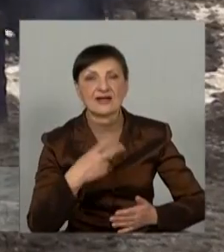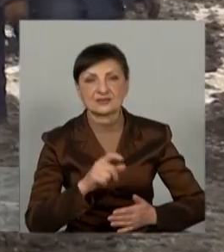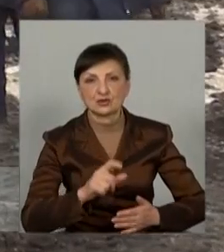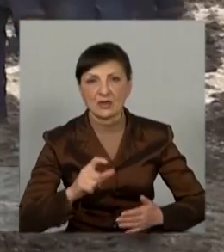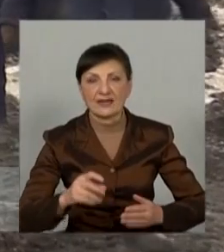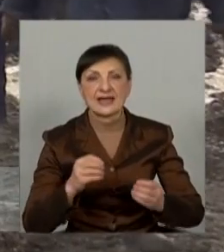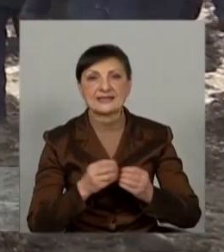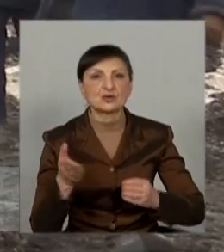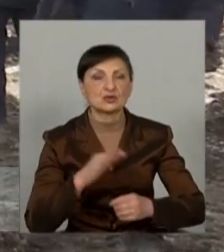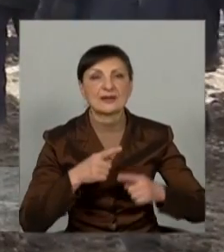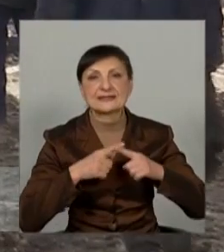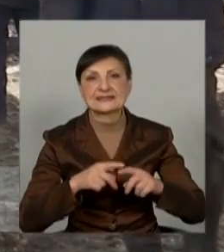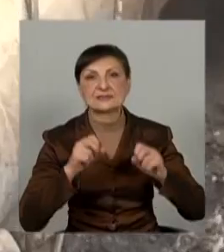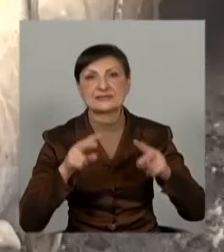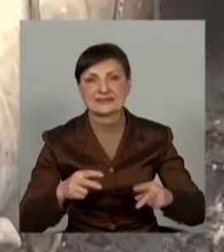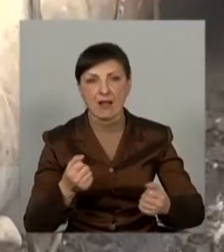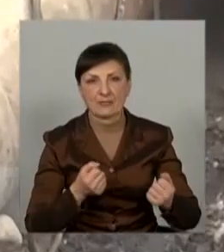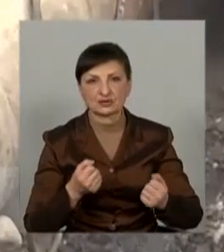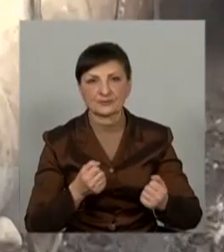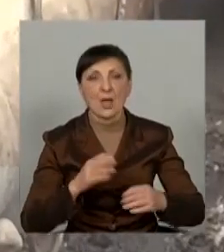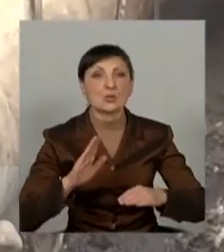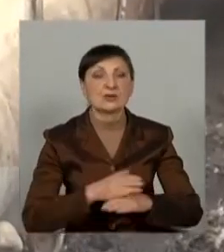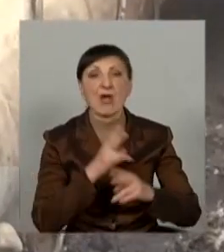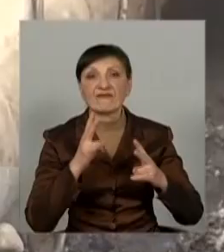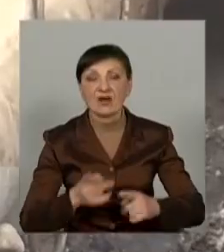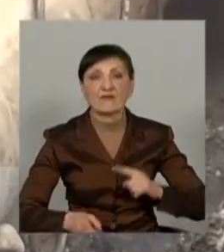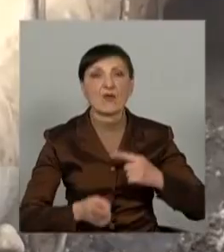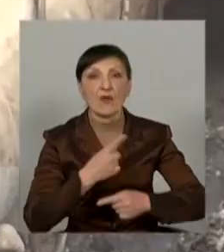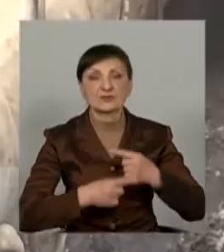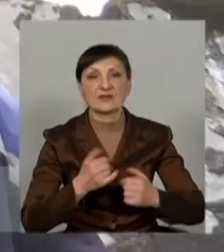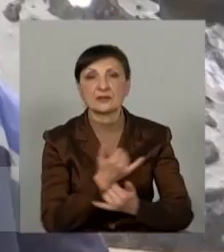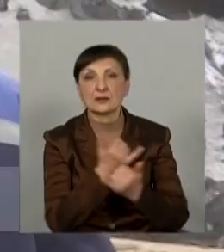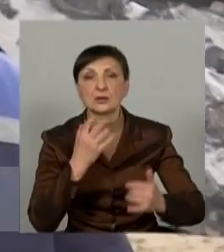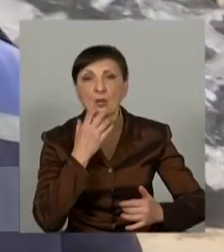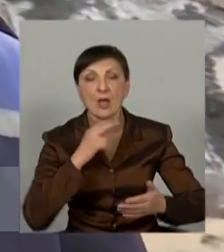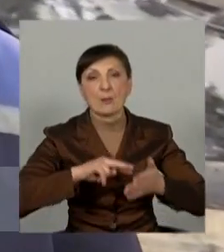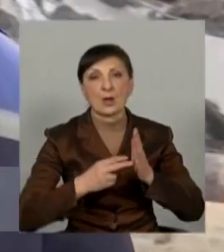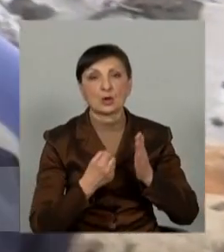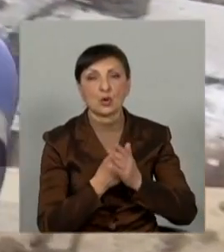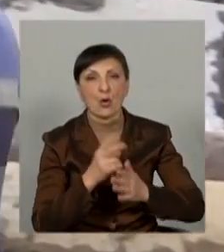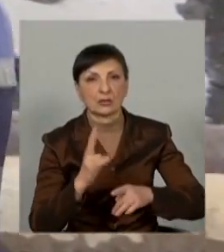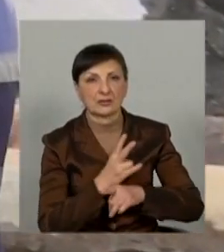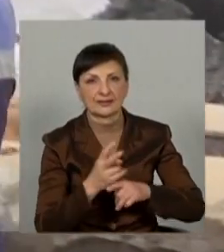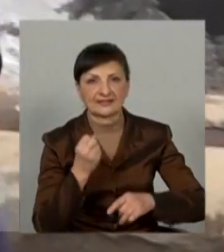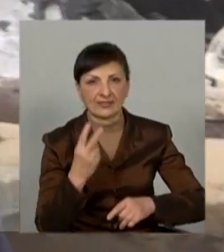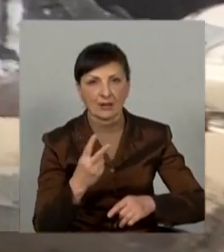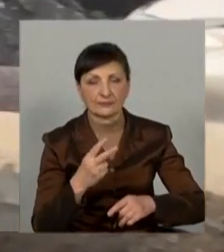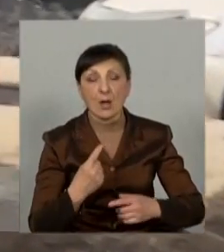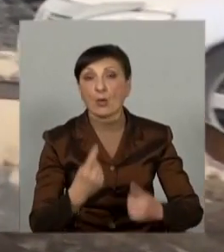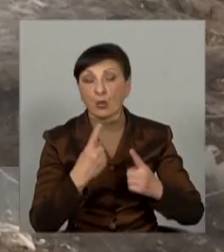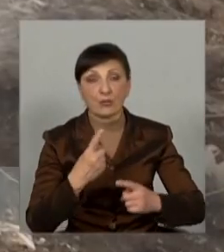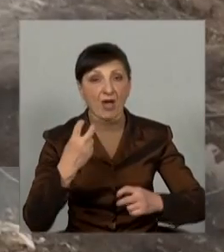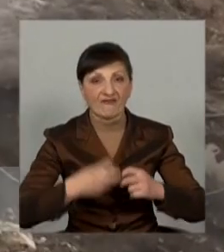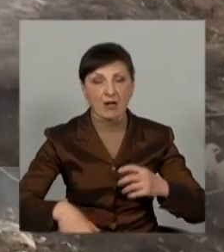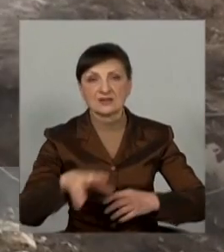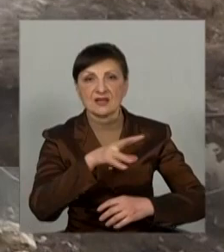и 10 единиц спецтехники. Устранить аварию и возобновить подачу тепла планируется до полуночи. Это первая крупная авария